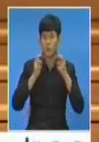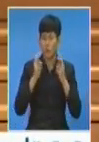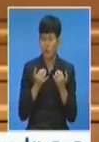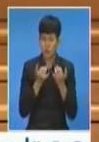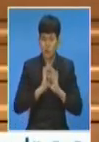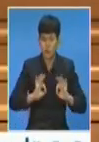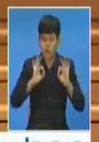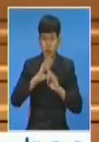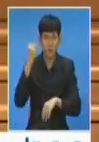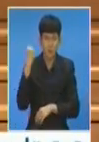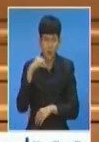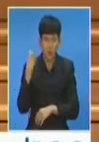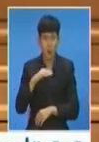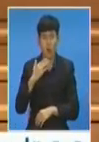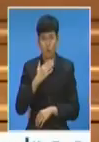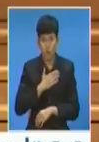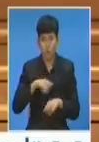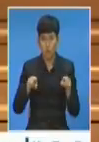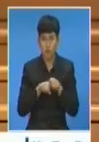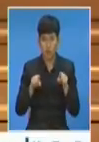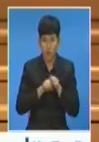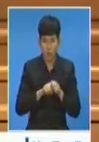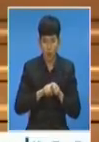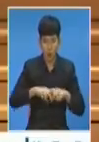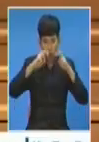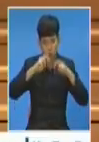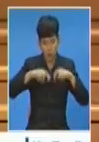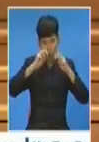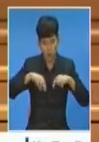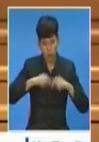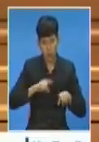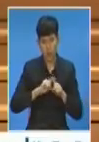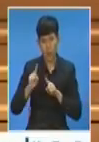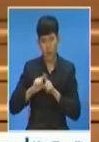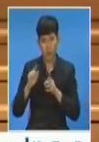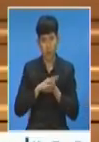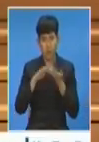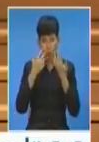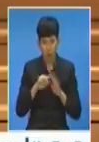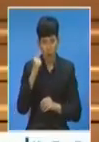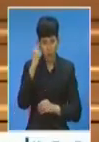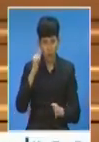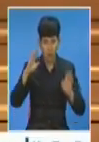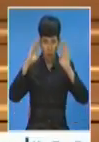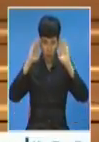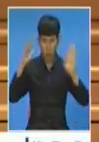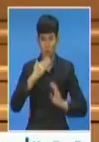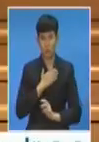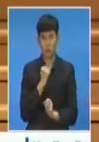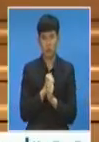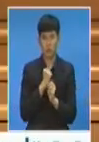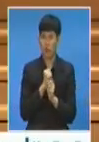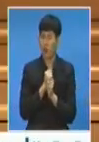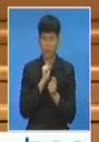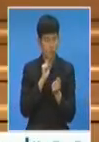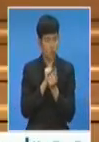ผมจะต้องทำการค้นคว้าในหลายมิติบวกกับจะต้องนำประสบการณ์ที่ผมผ่